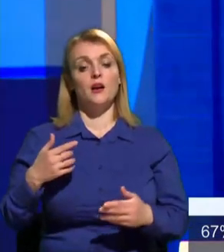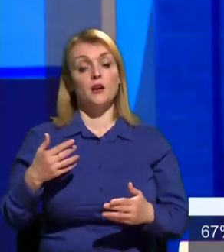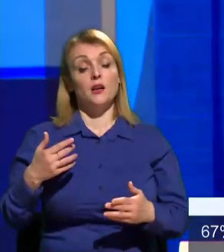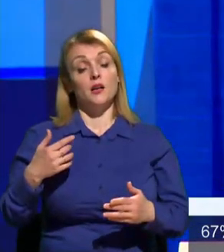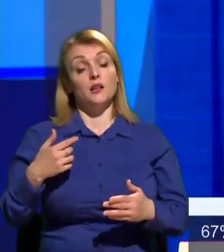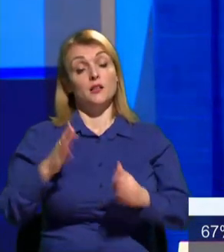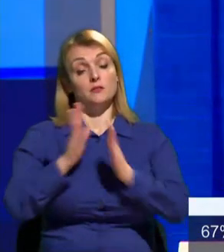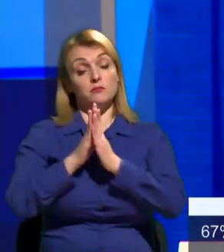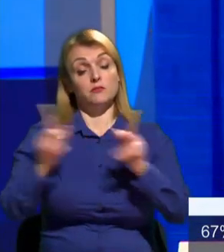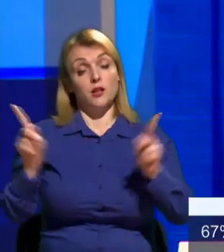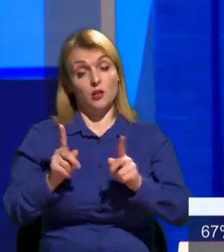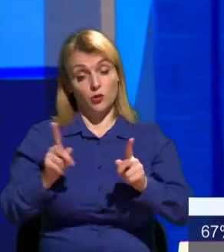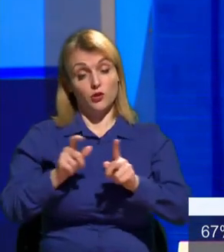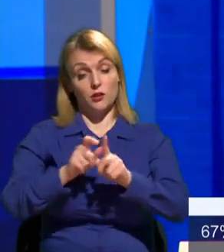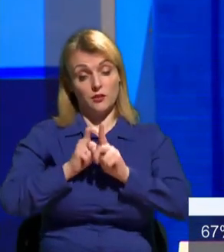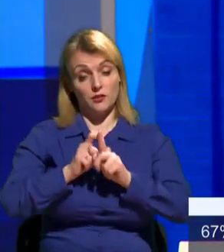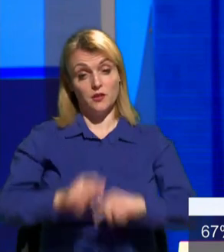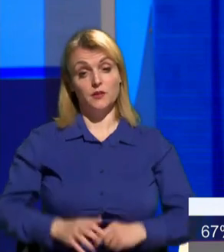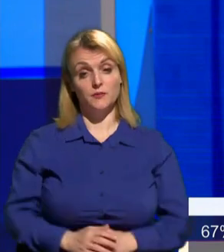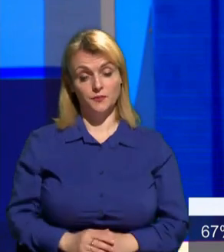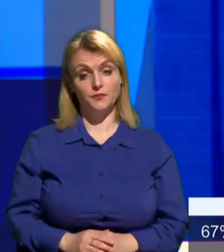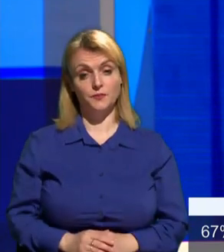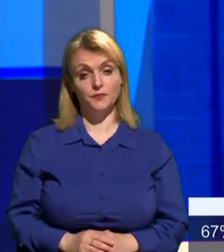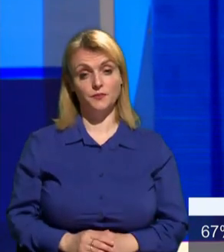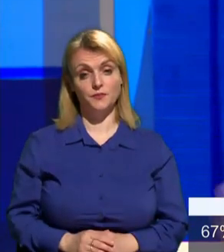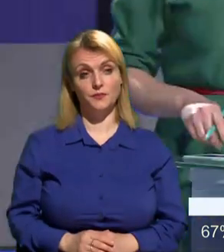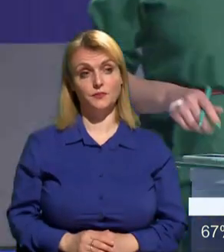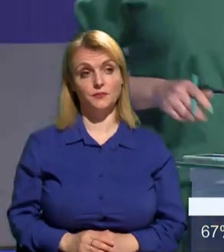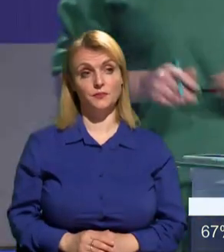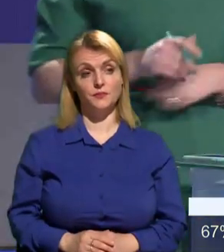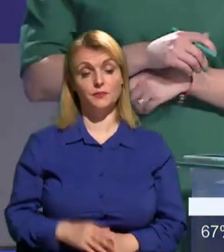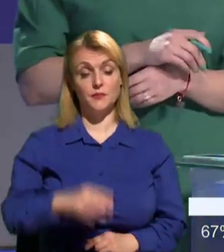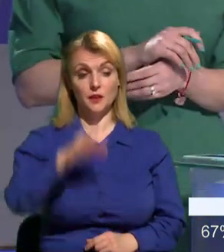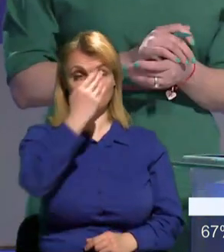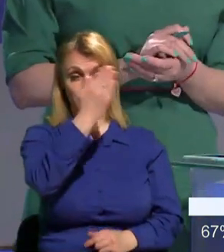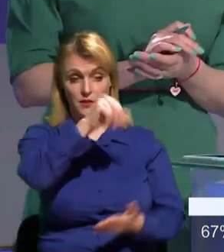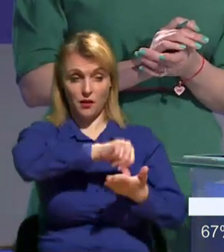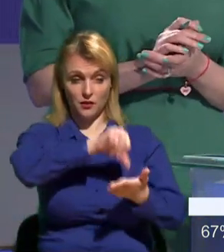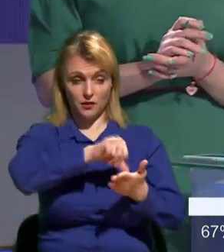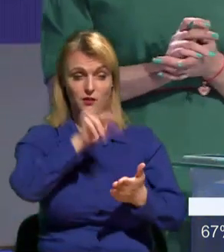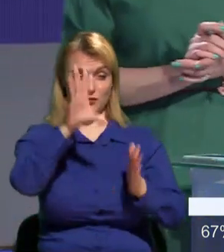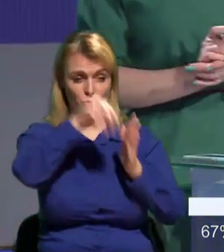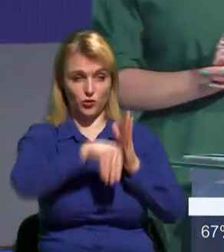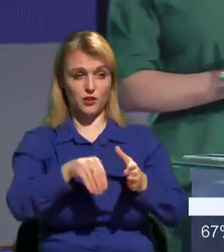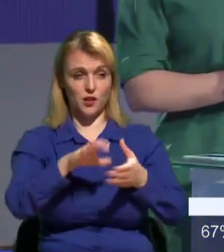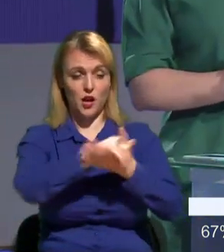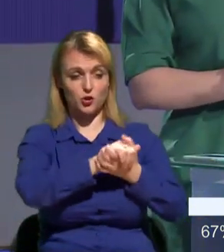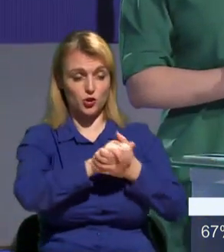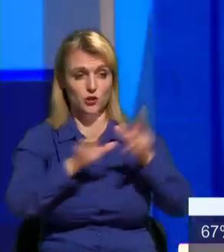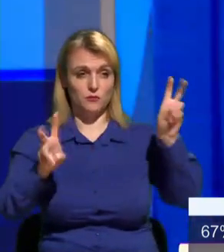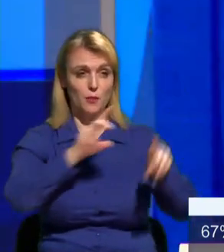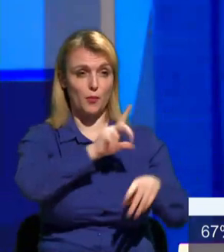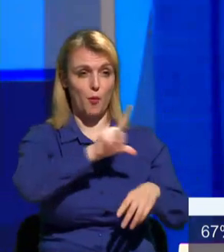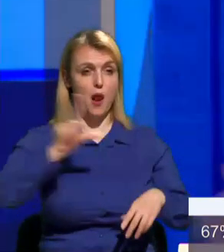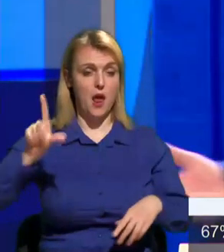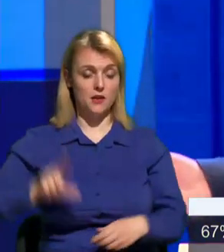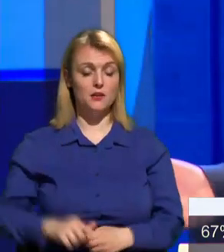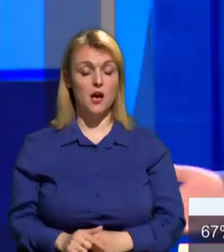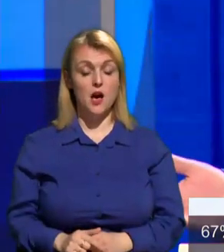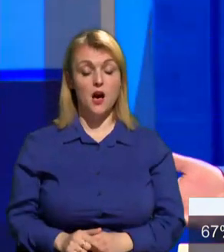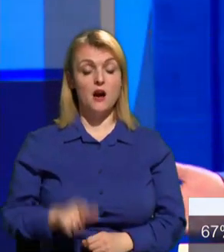ca o completare la întrebarea pusă de colegul de la Promolex. Dânsul întreba despre retragerea munițiilor Federației